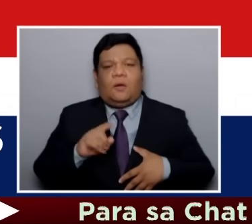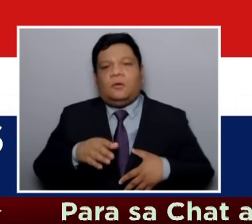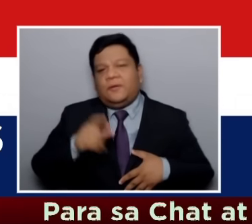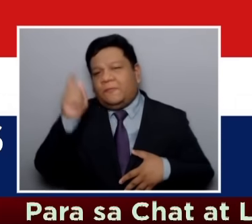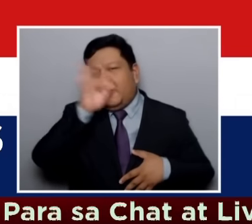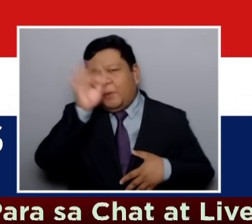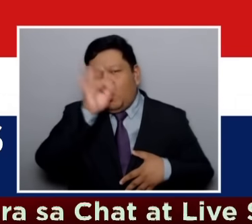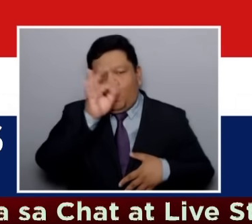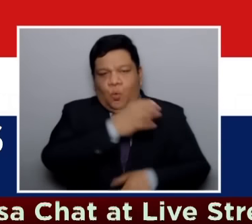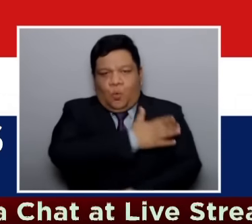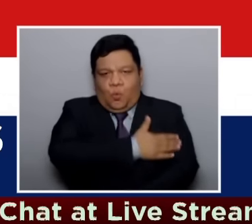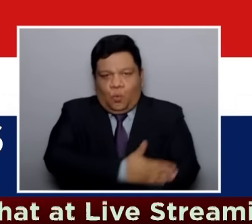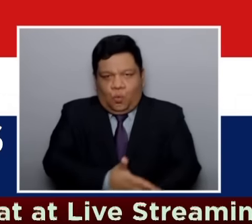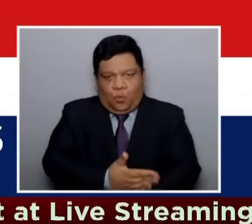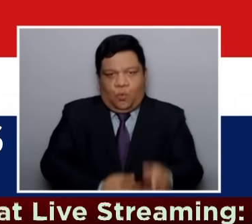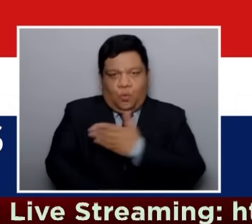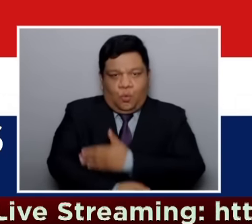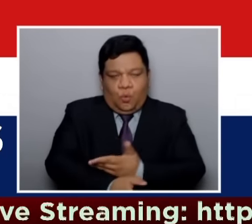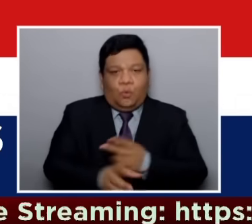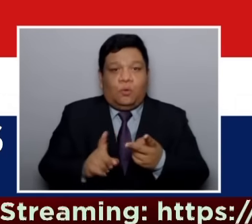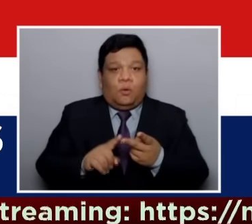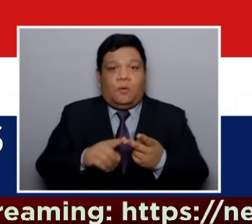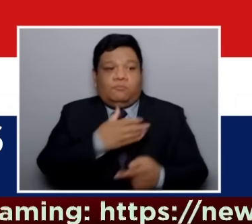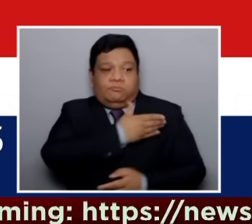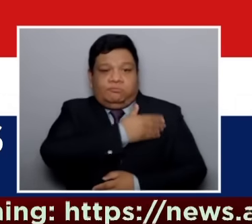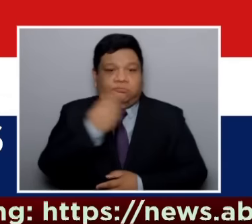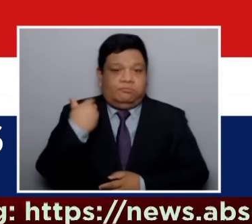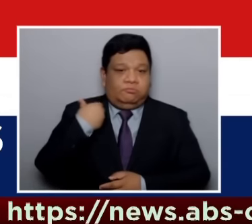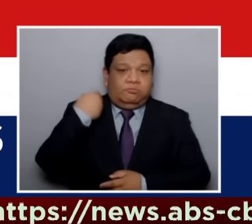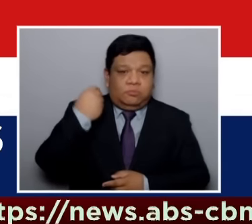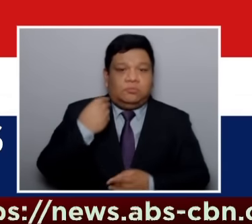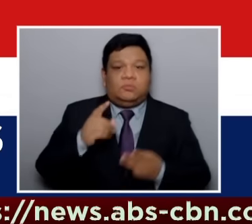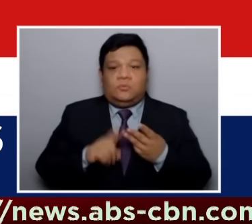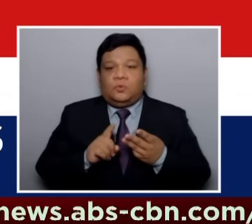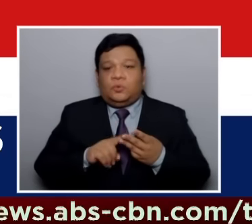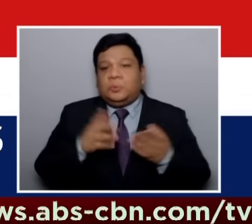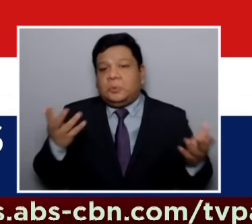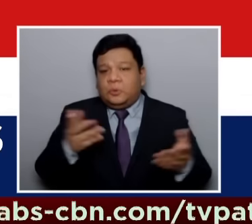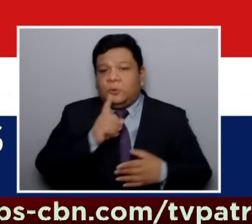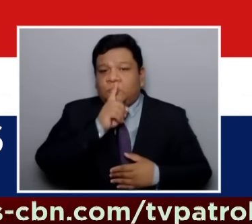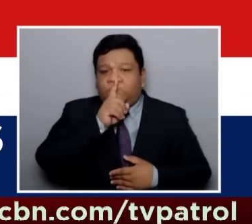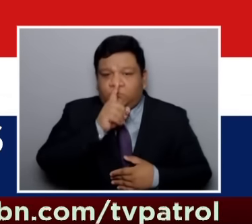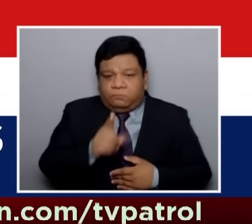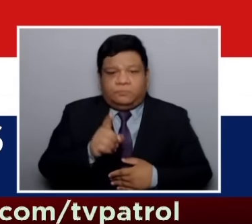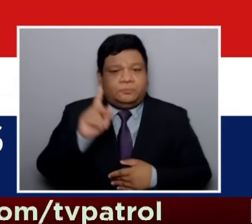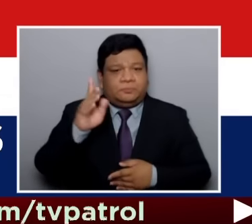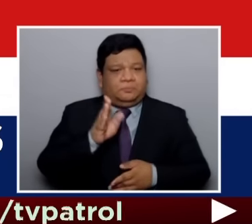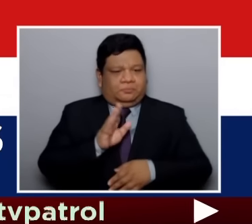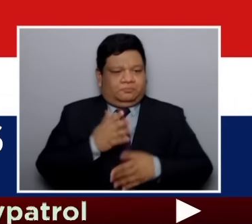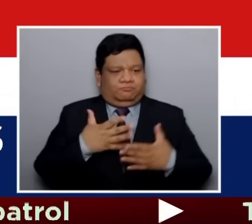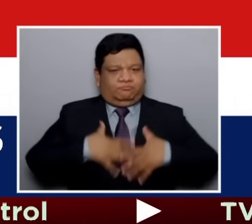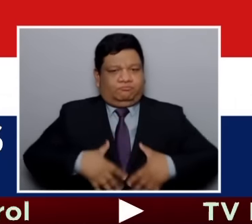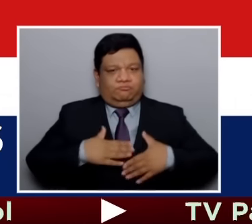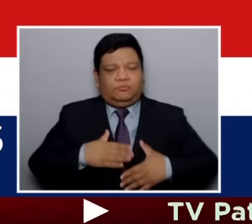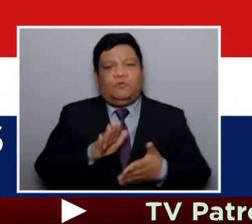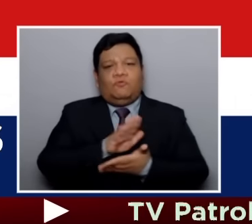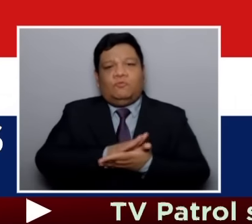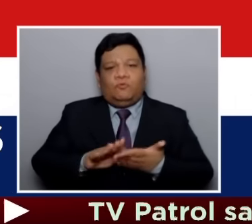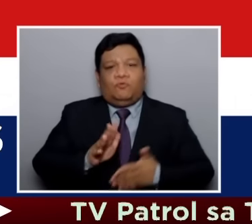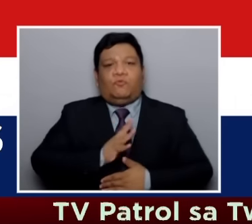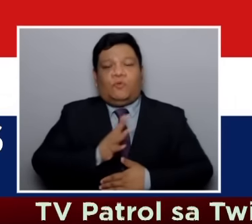Tagalog at Filipiniana o kaya'y business attire ang mga dadalo sa plenary hall o sa video